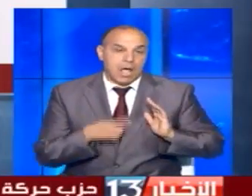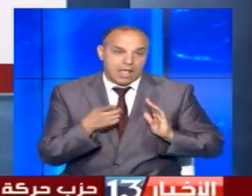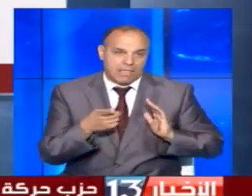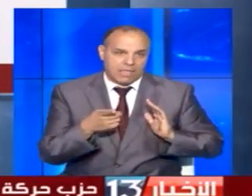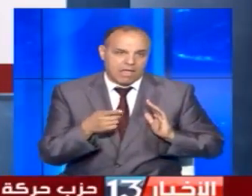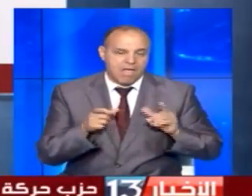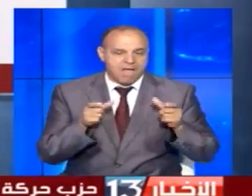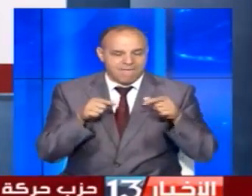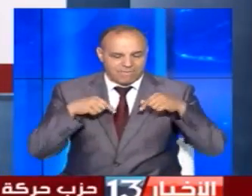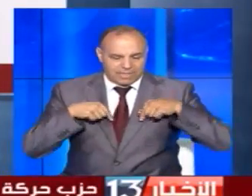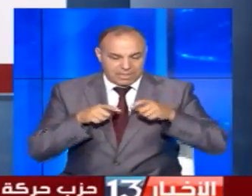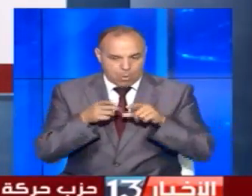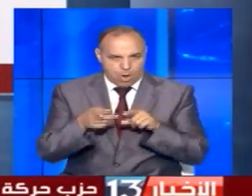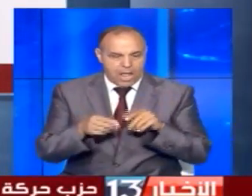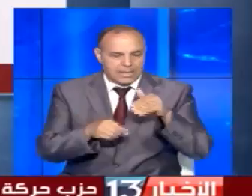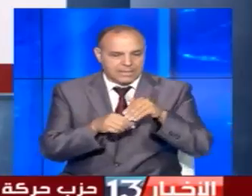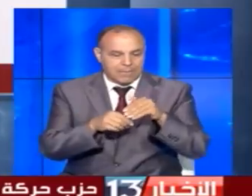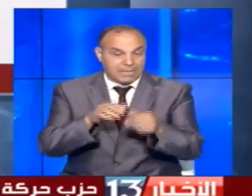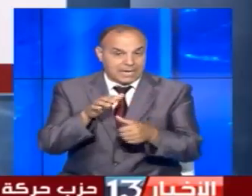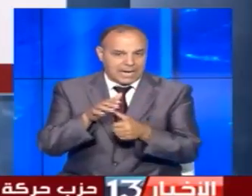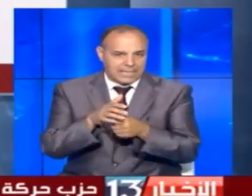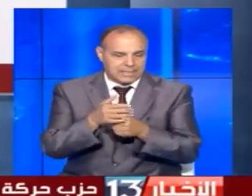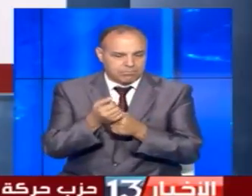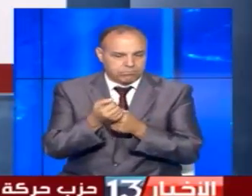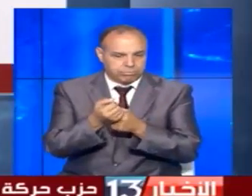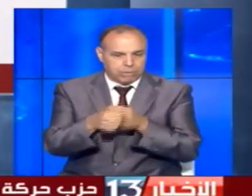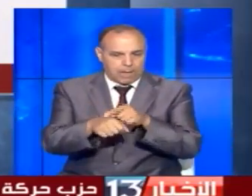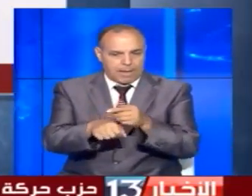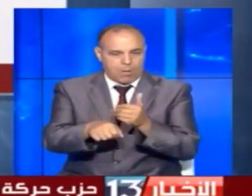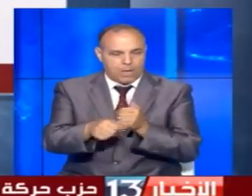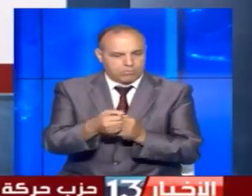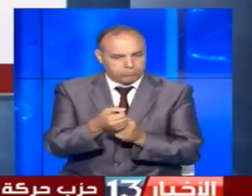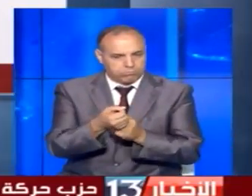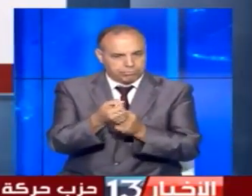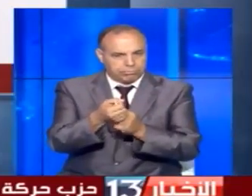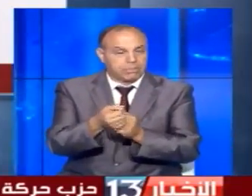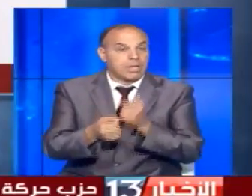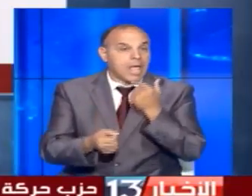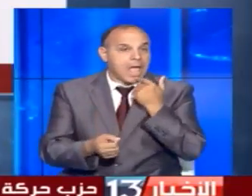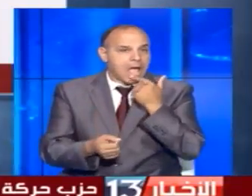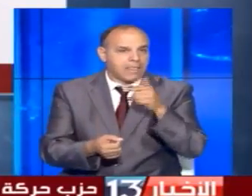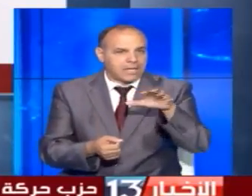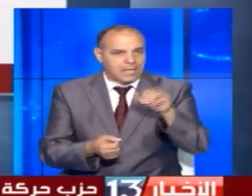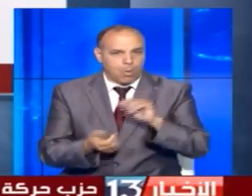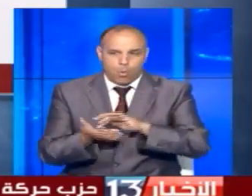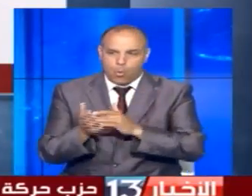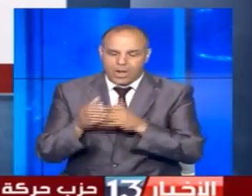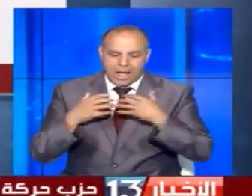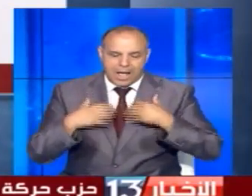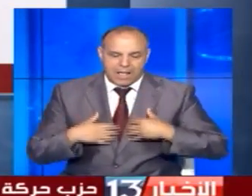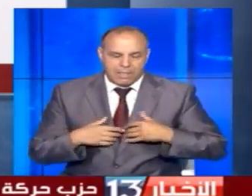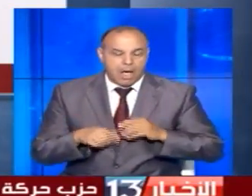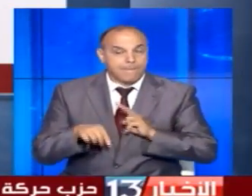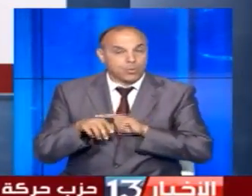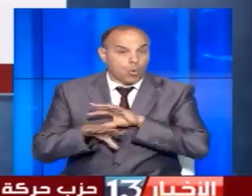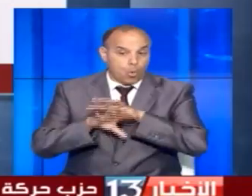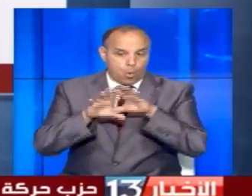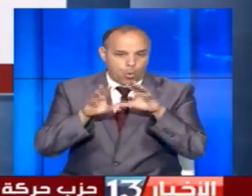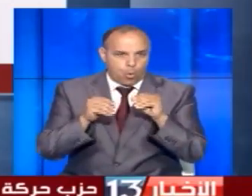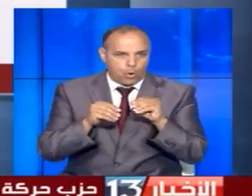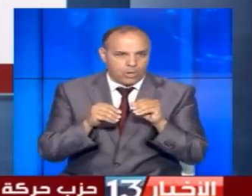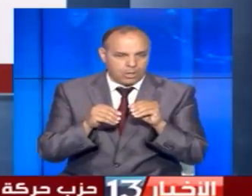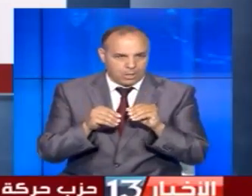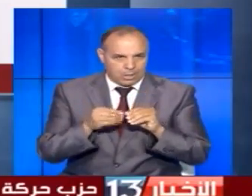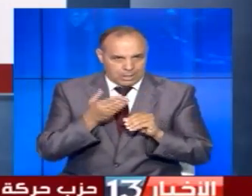في الحكومة الحالية للانتخابات الرئاسية السابقة لأوانها، حيث دعا كافة نوابه وهياكله في مختلف